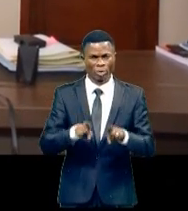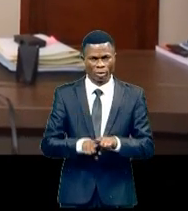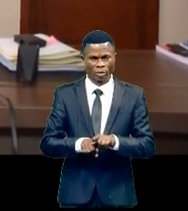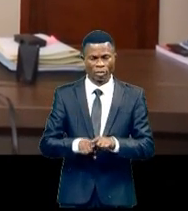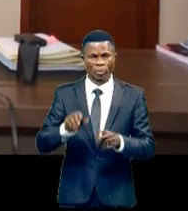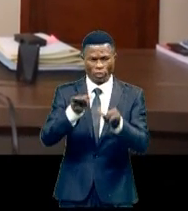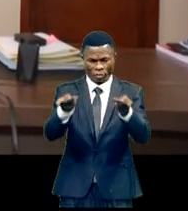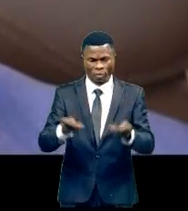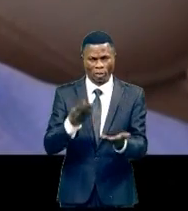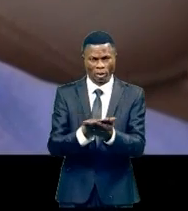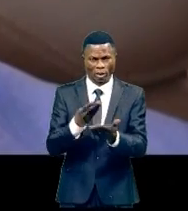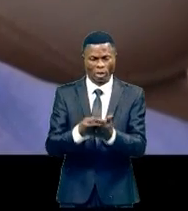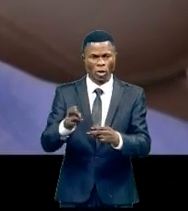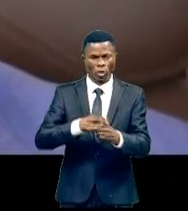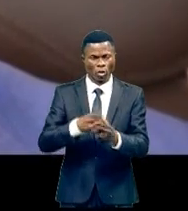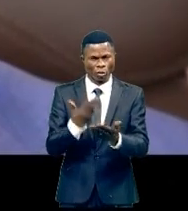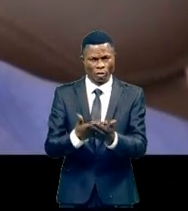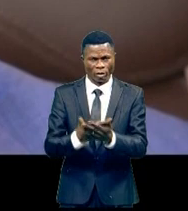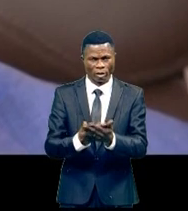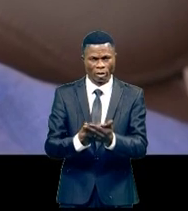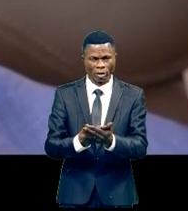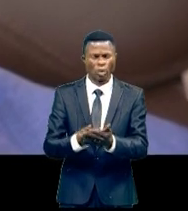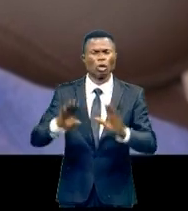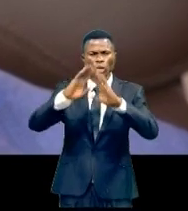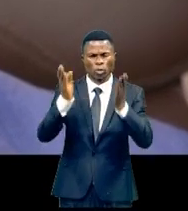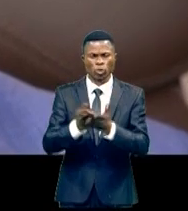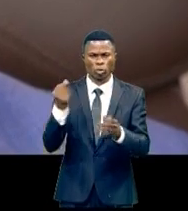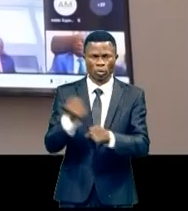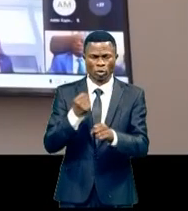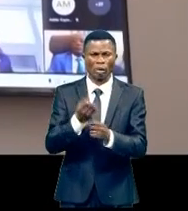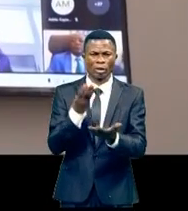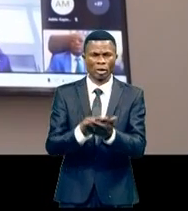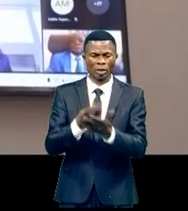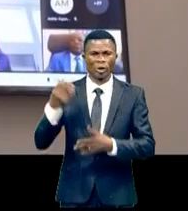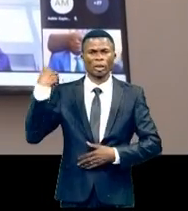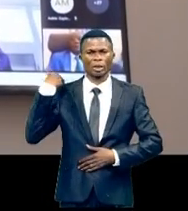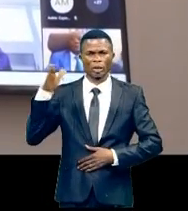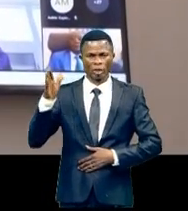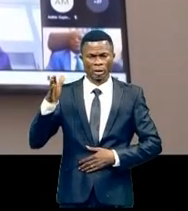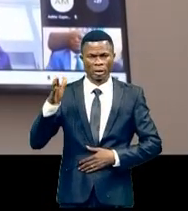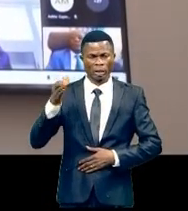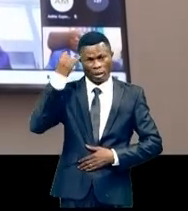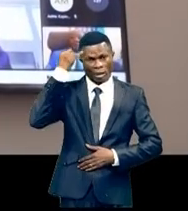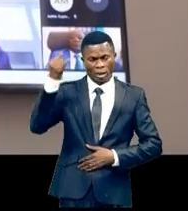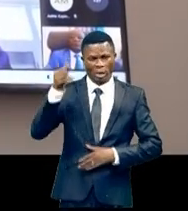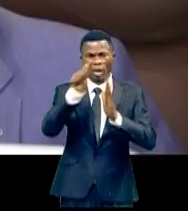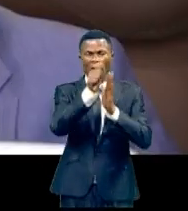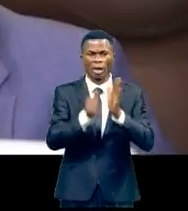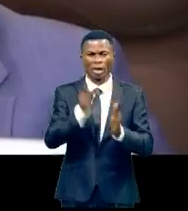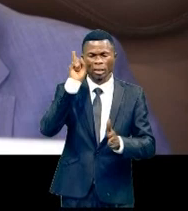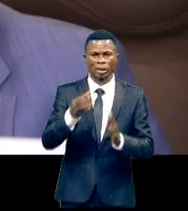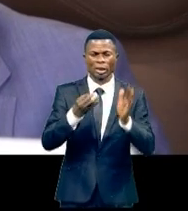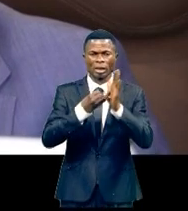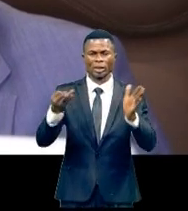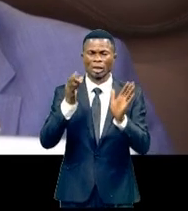cadre budgétaire à moyen terme couvre l'ensemble des opérations budgétaires de l'État, au sens de l'article 175 de